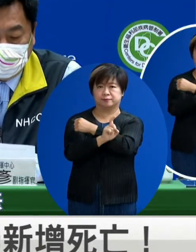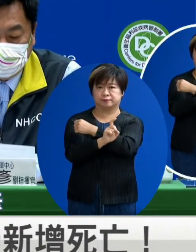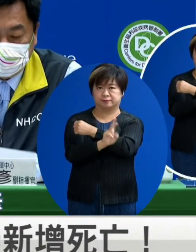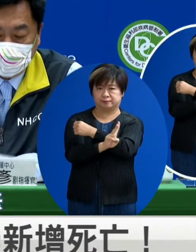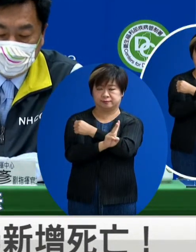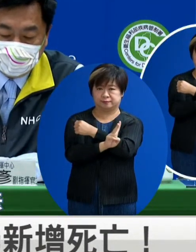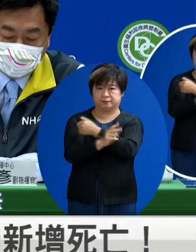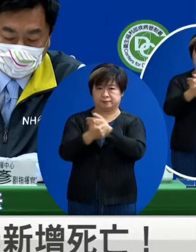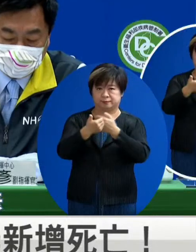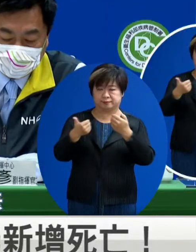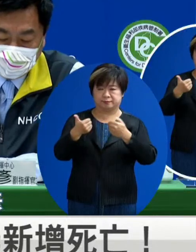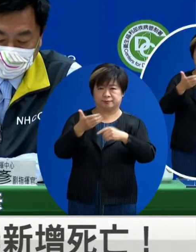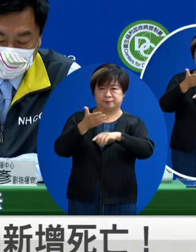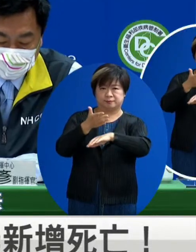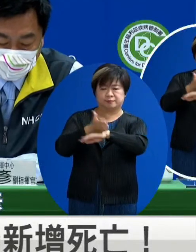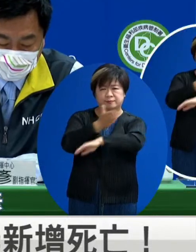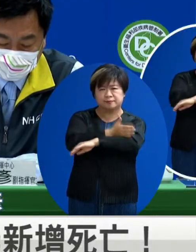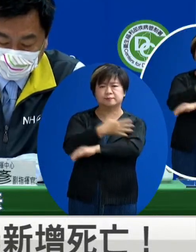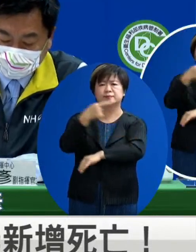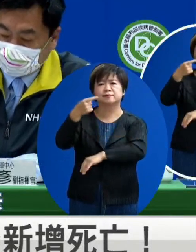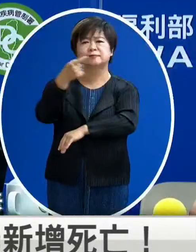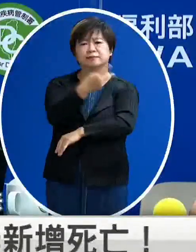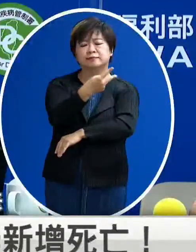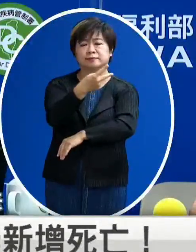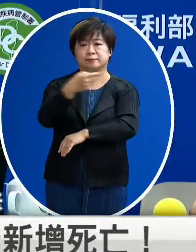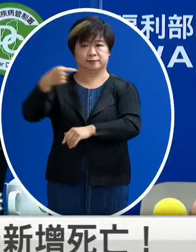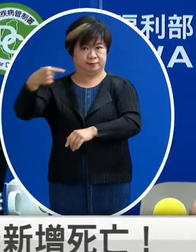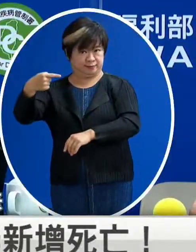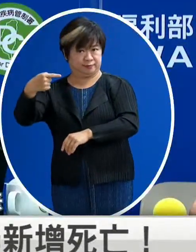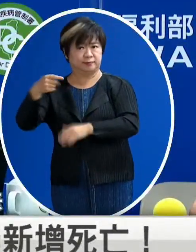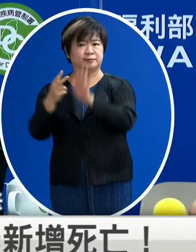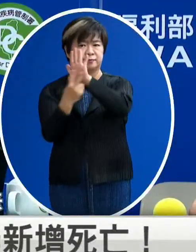阶段，那我们要跟大家说明一下，